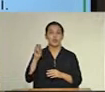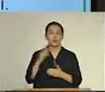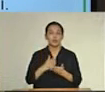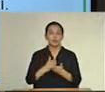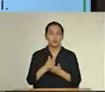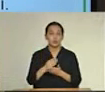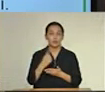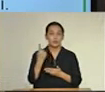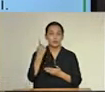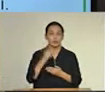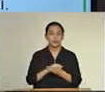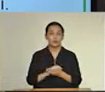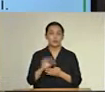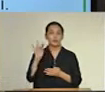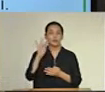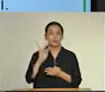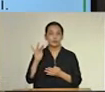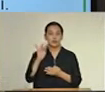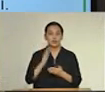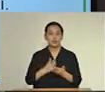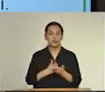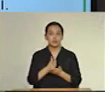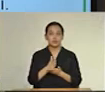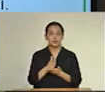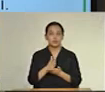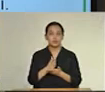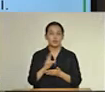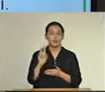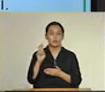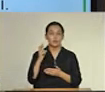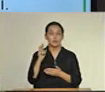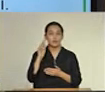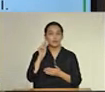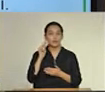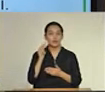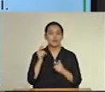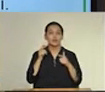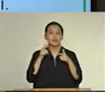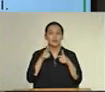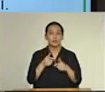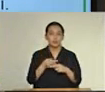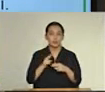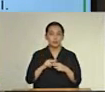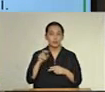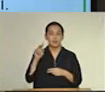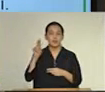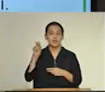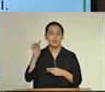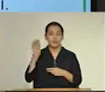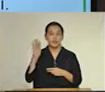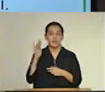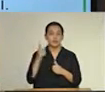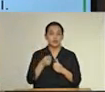biri, demak, tarixiy usul. Tarixiy usulning biologiya faniga kirib kelishi bu Charles Darwin nomi